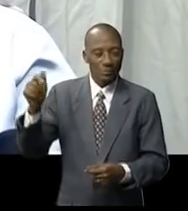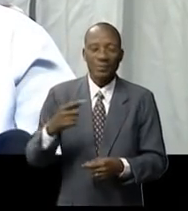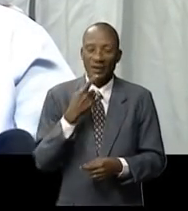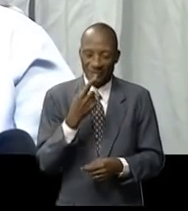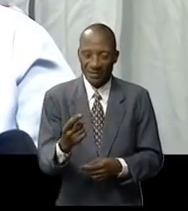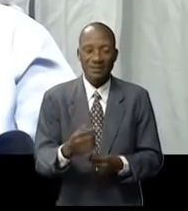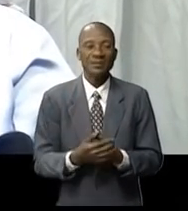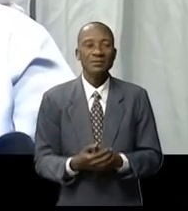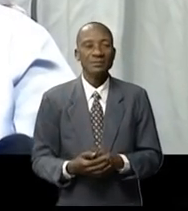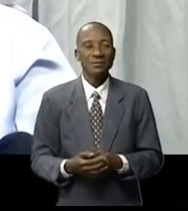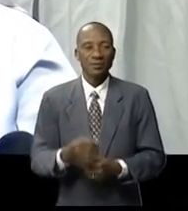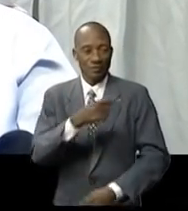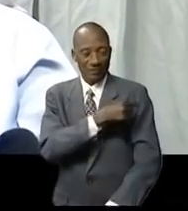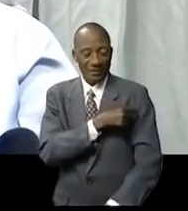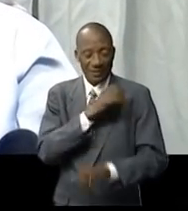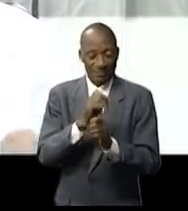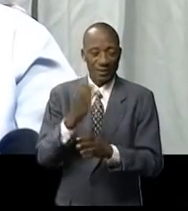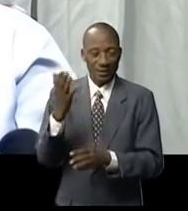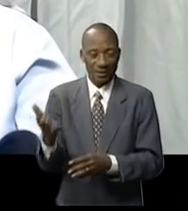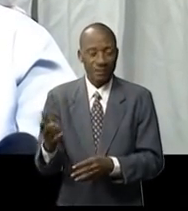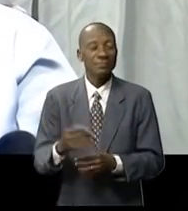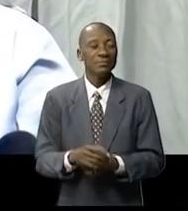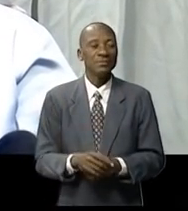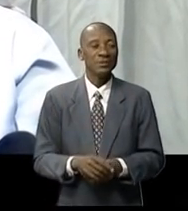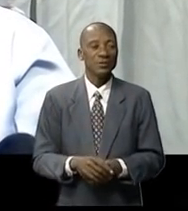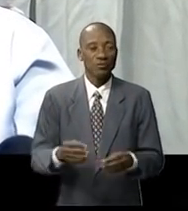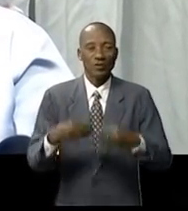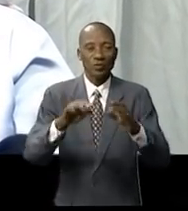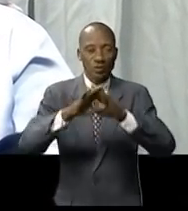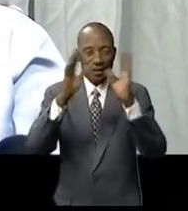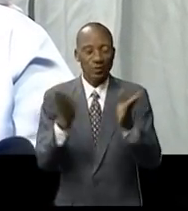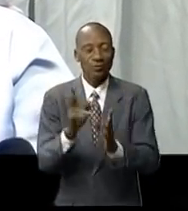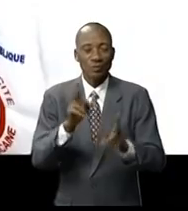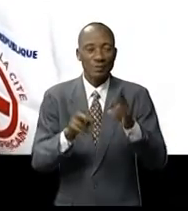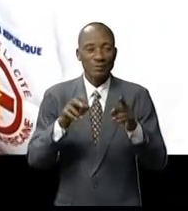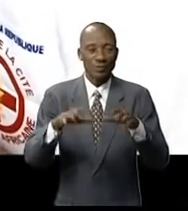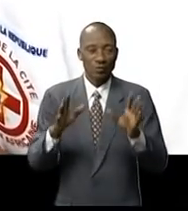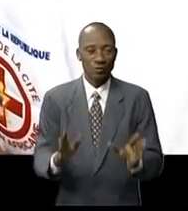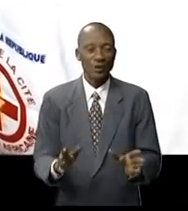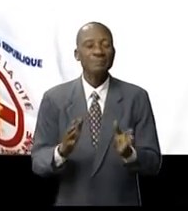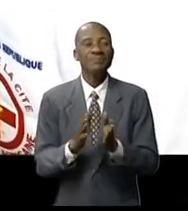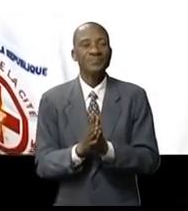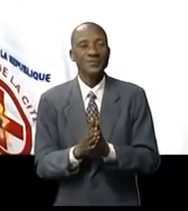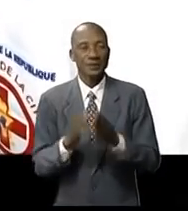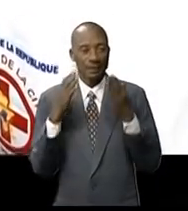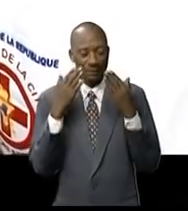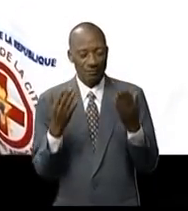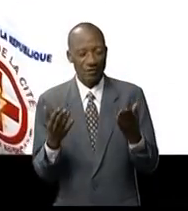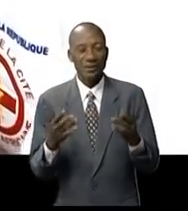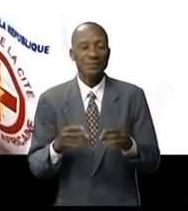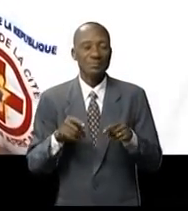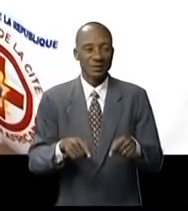avec mon épouse. Donc, vous voyez que je ne viens pas en cobaye, je viens vraiment